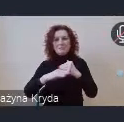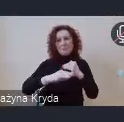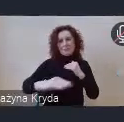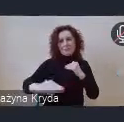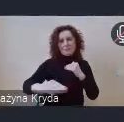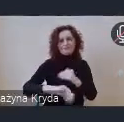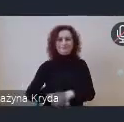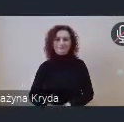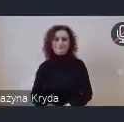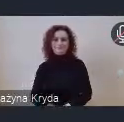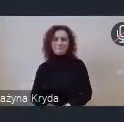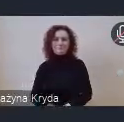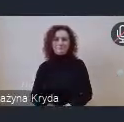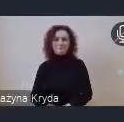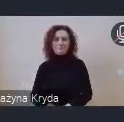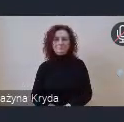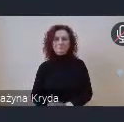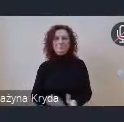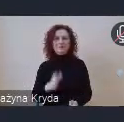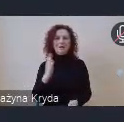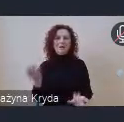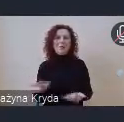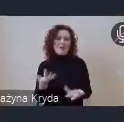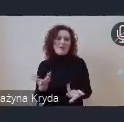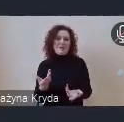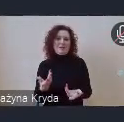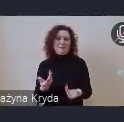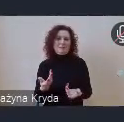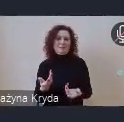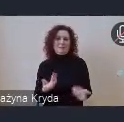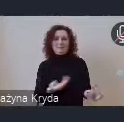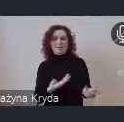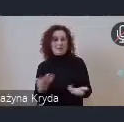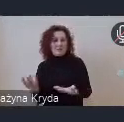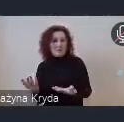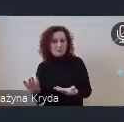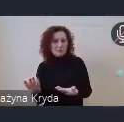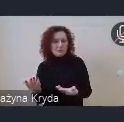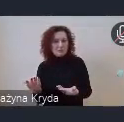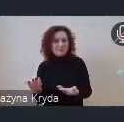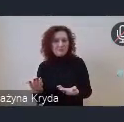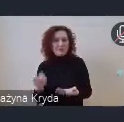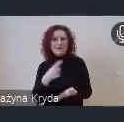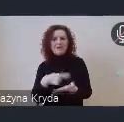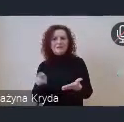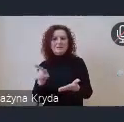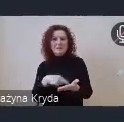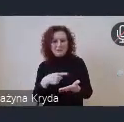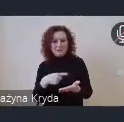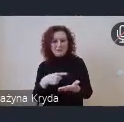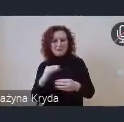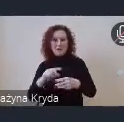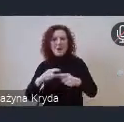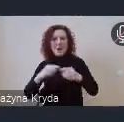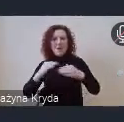poruszania się A jak najprościej ograć kwestie na przykład progów budynku jeśli te progi w drzwiach czy w ogóle